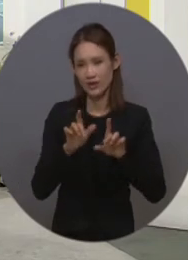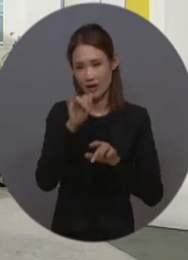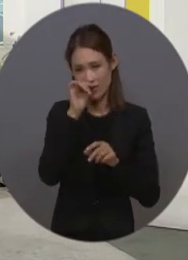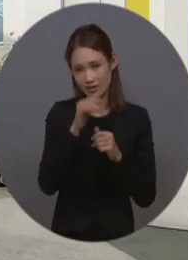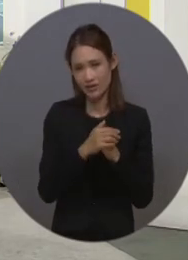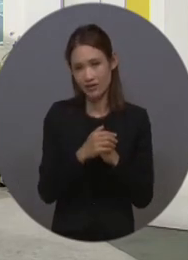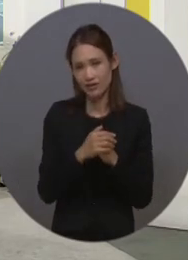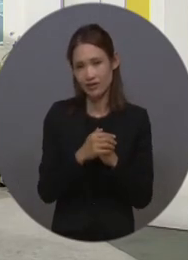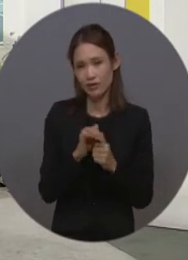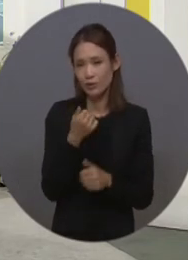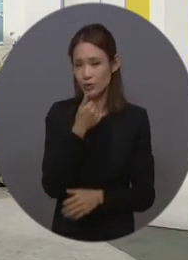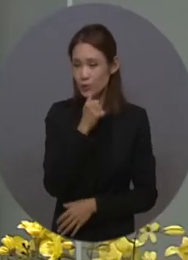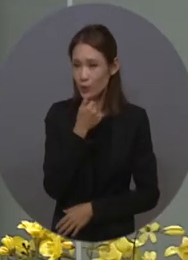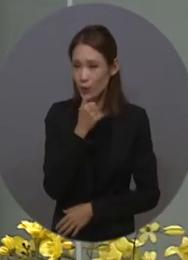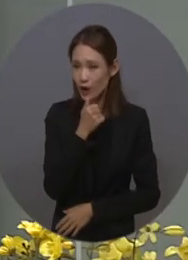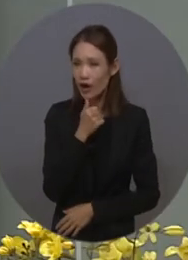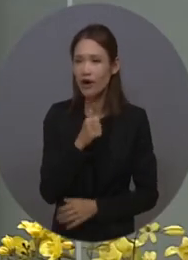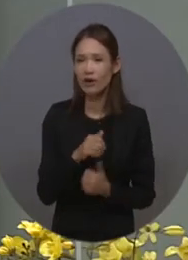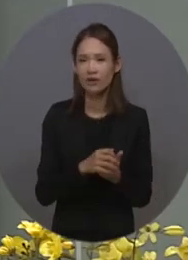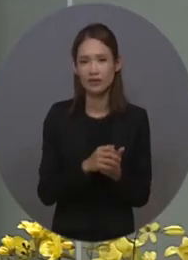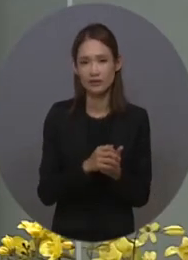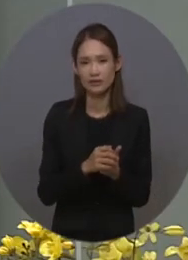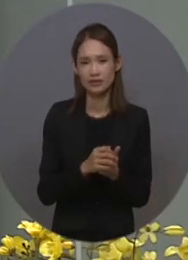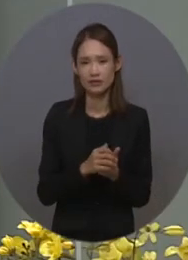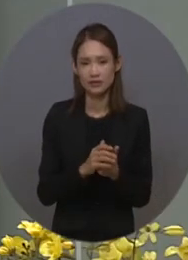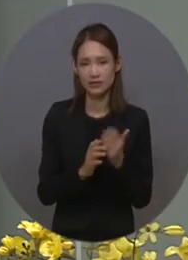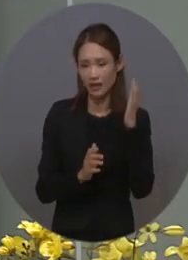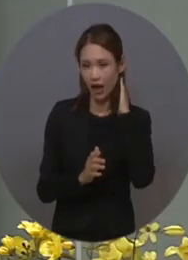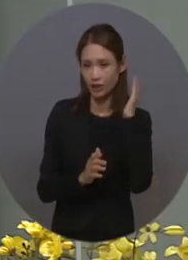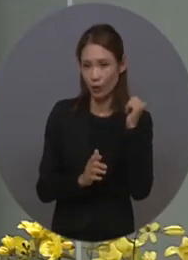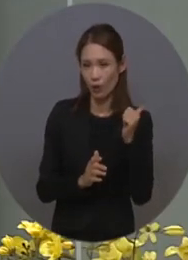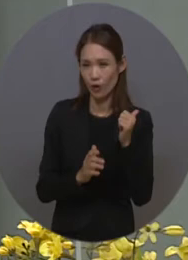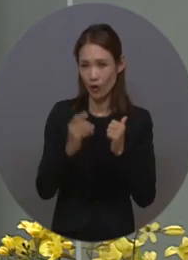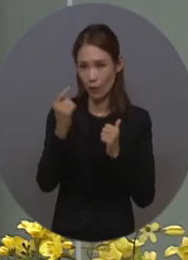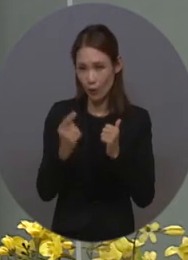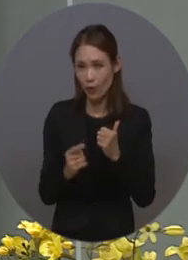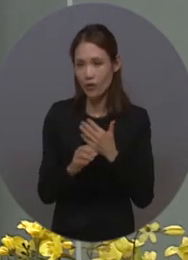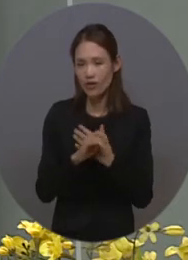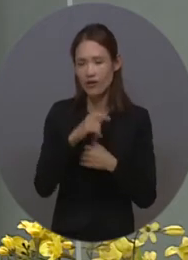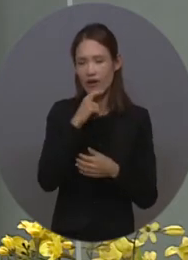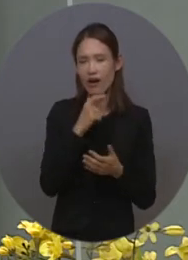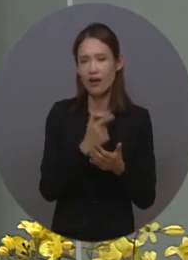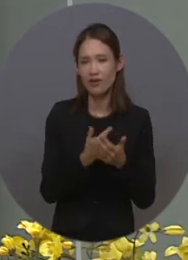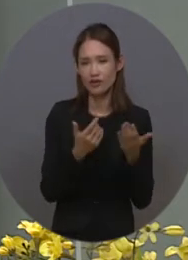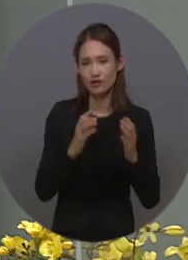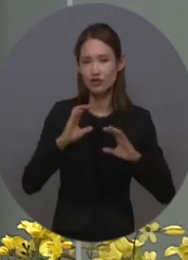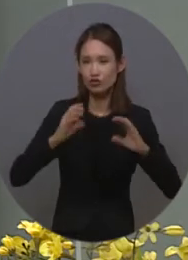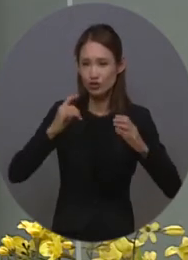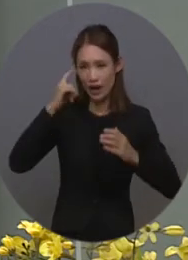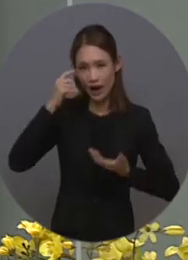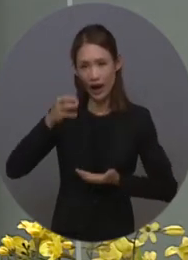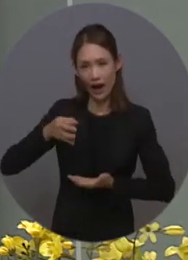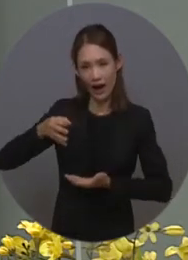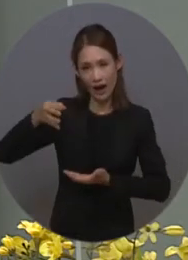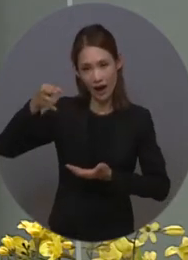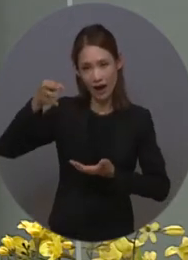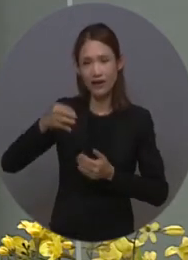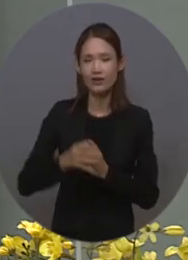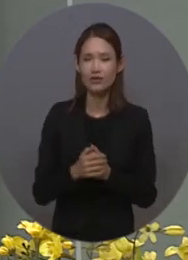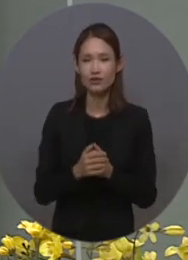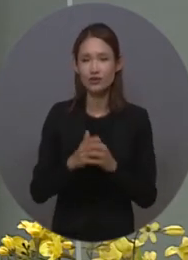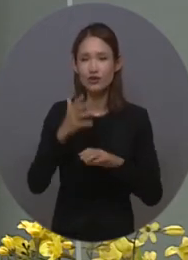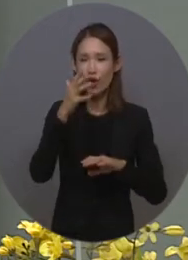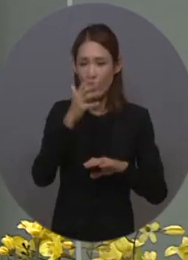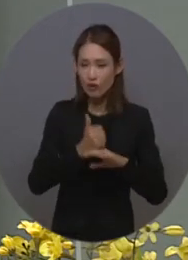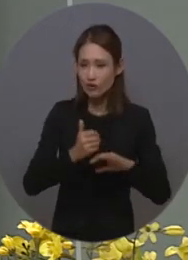또 통역이라든지 그 정상들이 왔을 때 감동시키면 국가의 가치도 올라가는 거고. 그 결국은